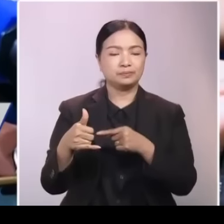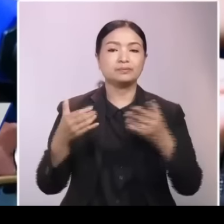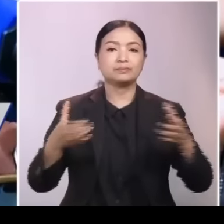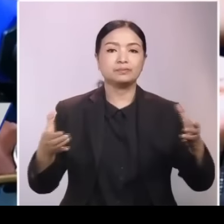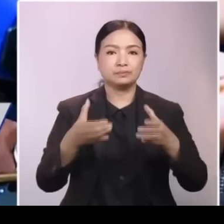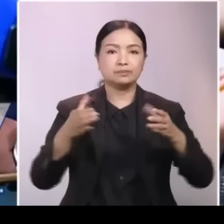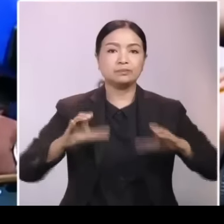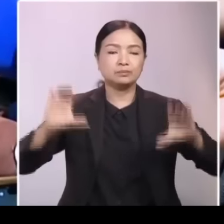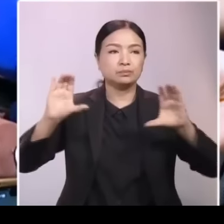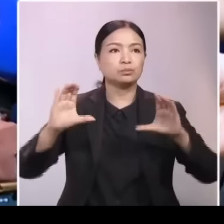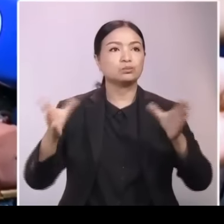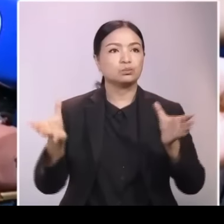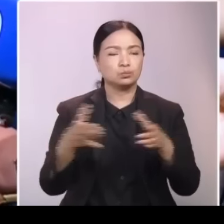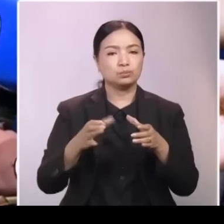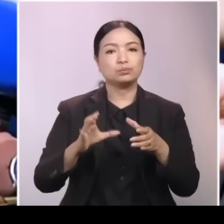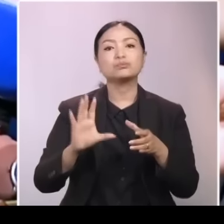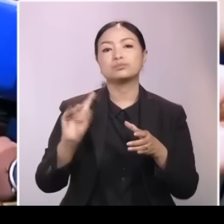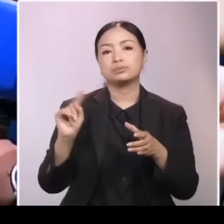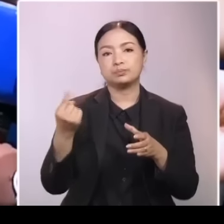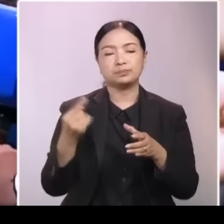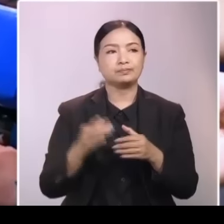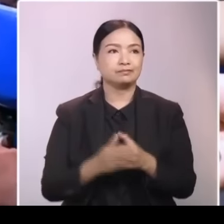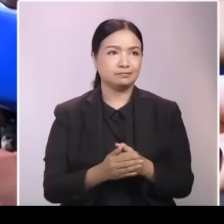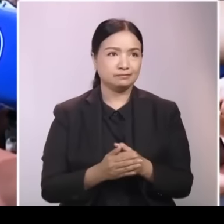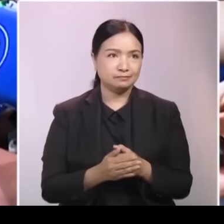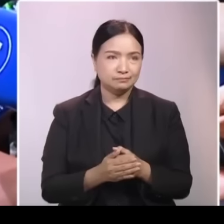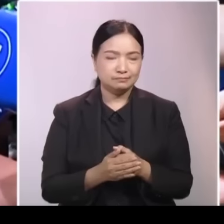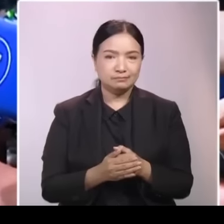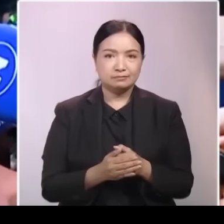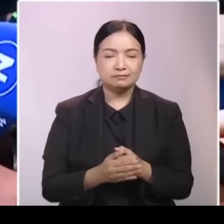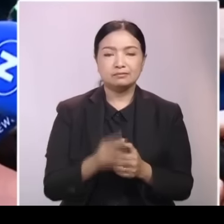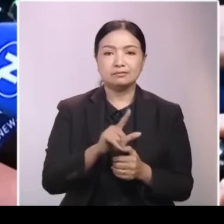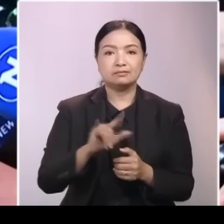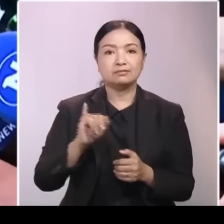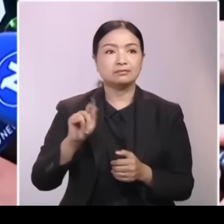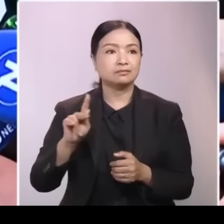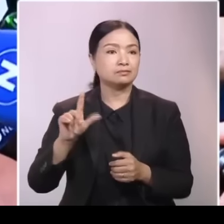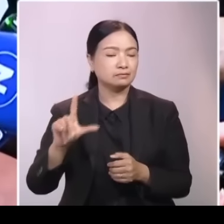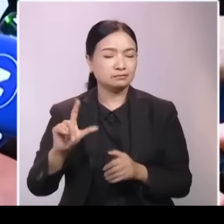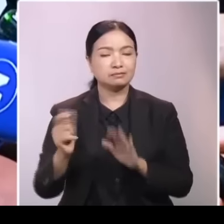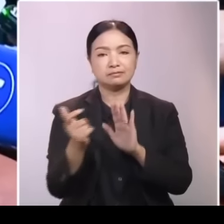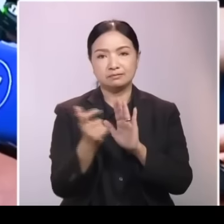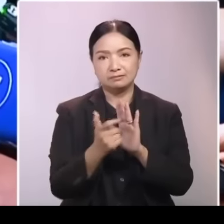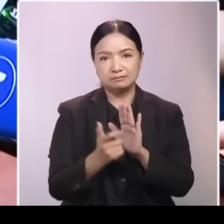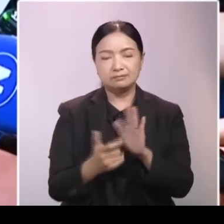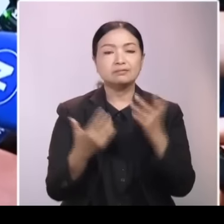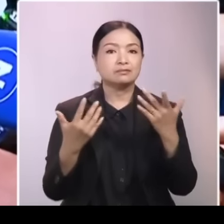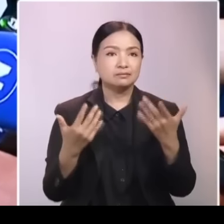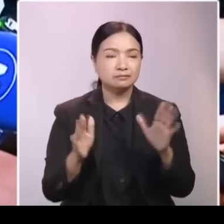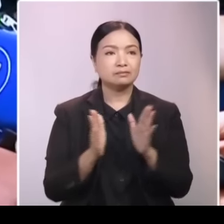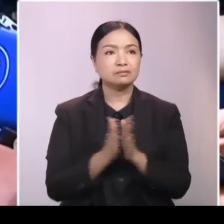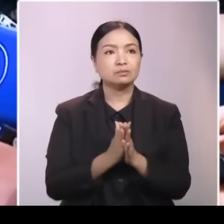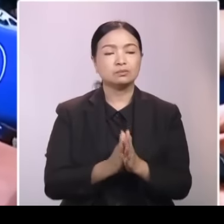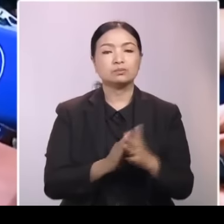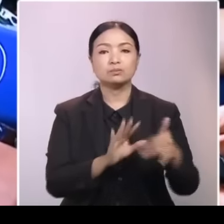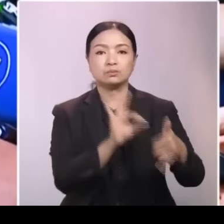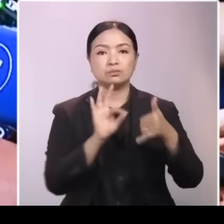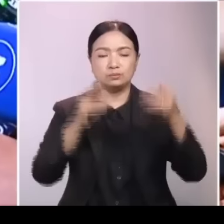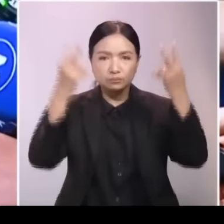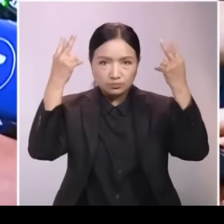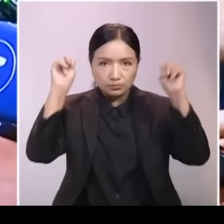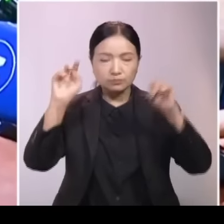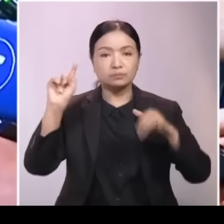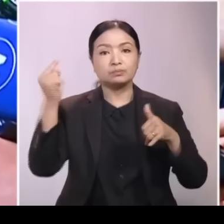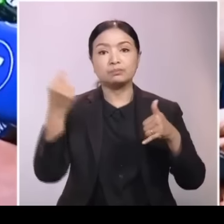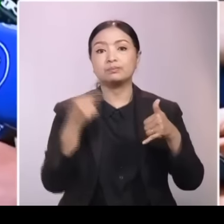บาลชุดต่อไปนะครับซึ่งในประเด็นนี้เนี่ยกลไกตามรัฐธรรมนูญมันกำหนดอยู่แล้วว่าเมื่อมีการเลือกนายกรัฐมนตรีท่าน